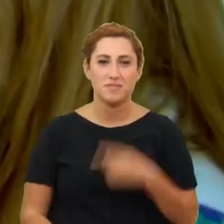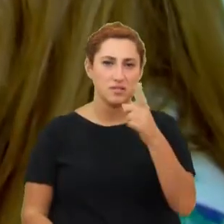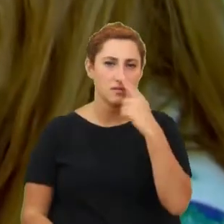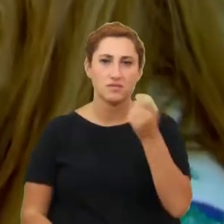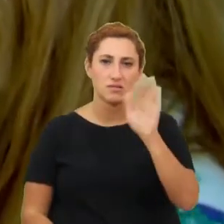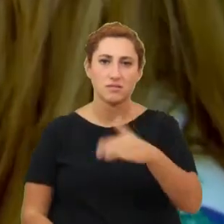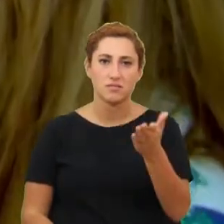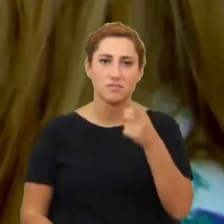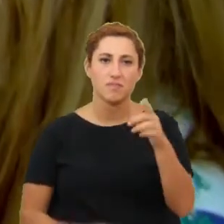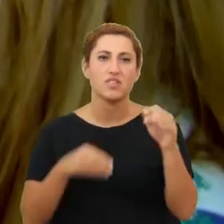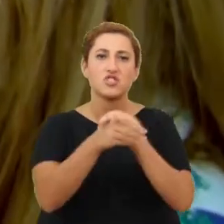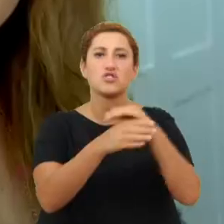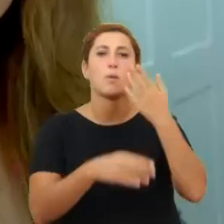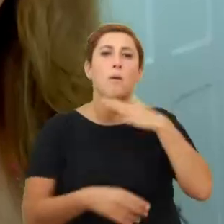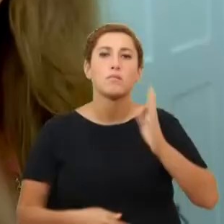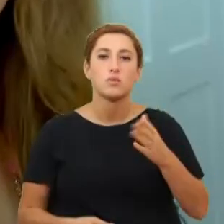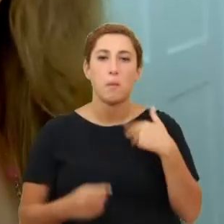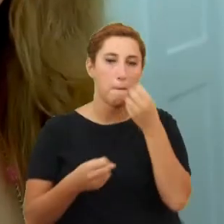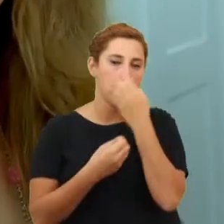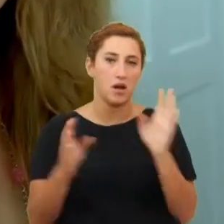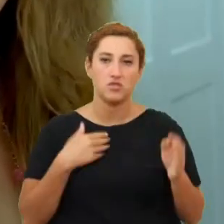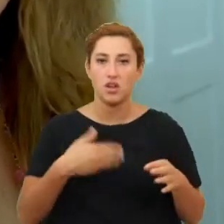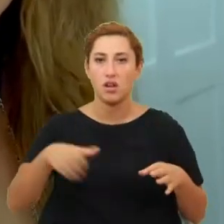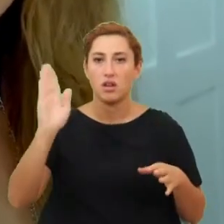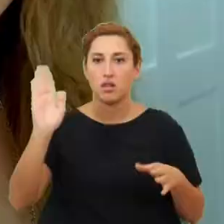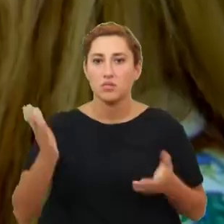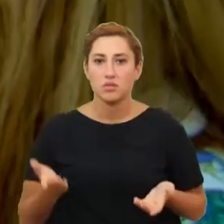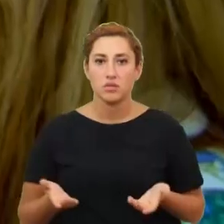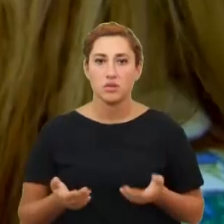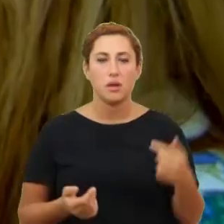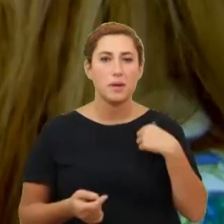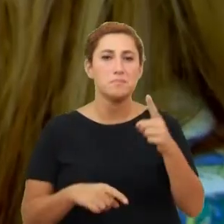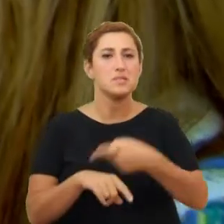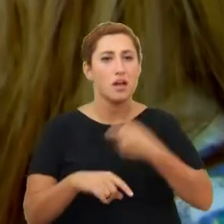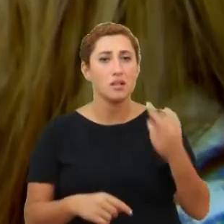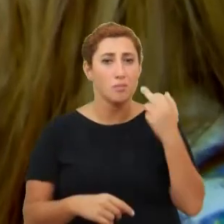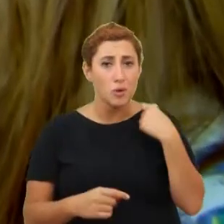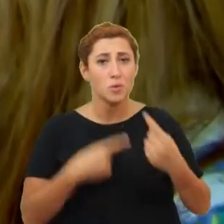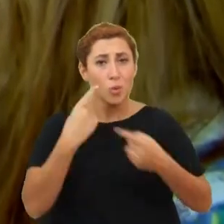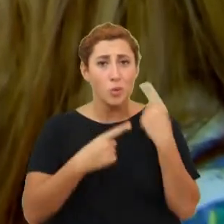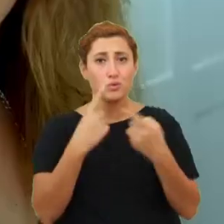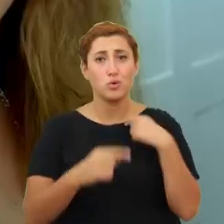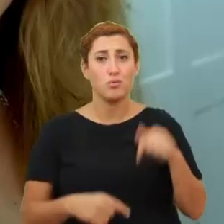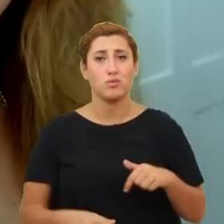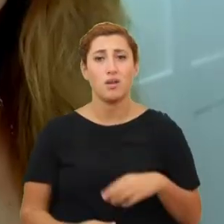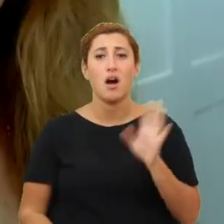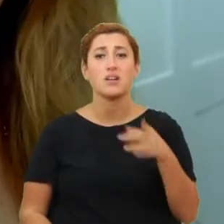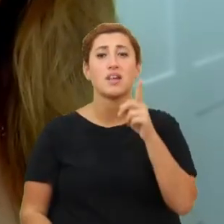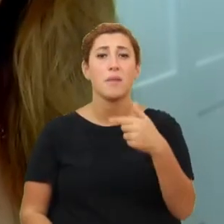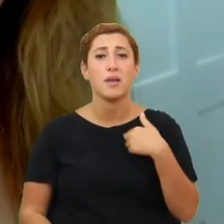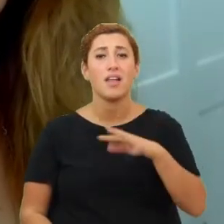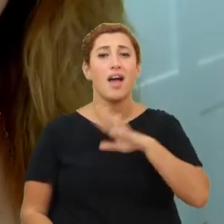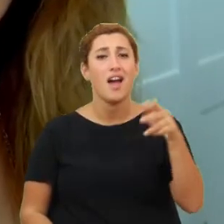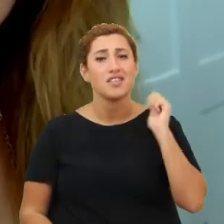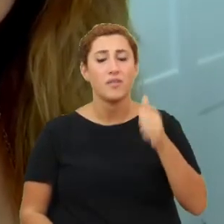Sen ne arıyorsun burada ya? Sen içeride değil miydin? Bahçeye kadar çıkmıştım hayatım. Ben bir saattir boşuna mı dil döküyorum burada? Ya sen beni